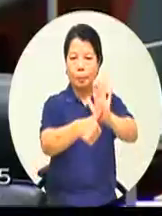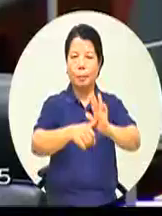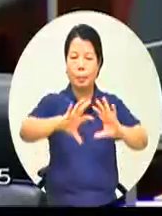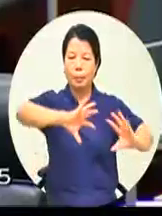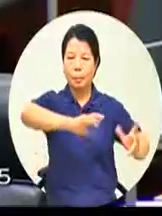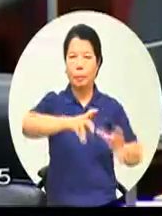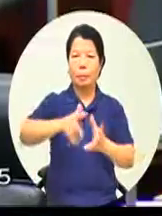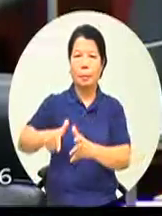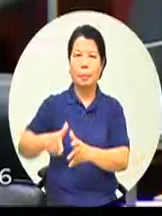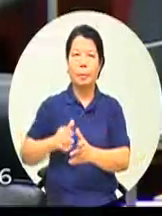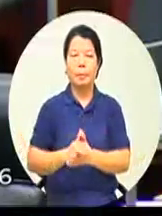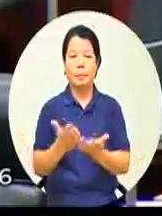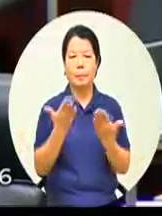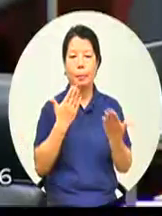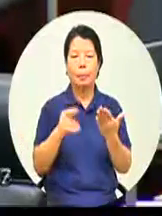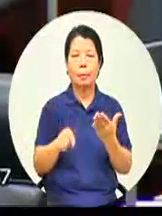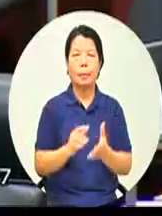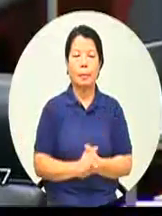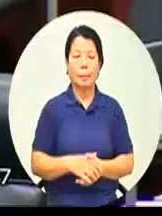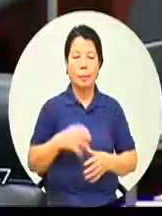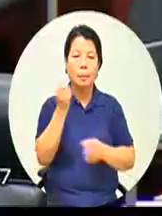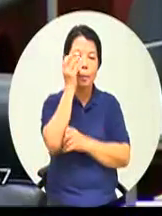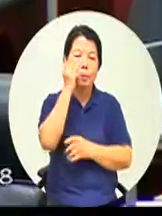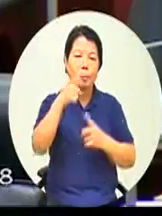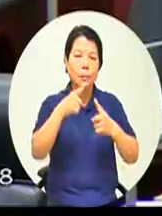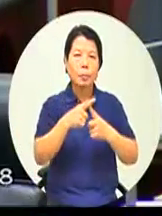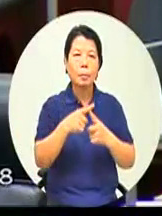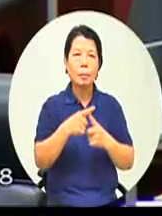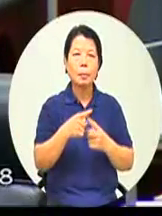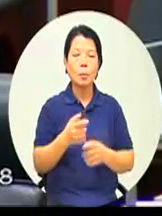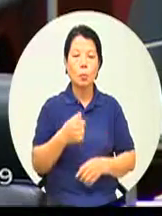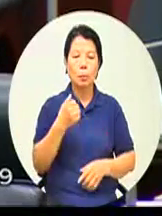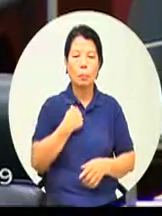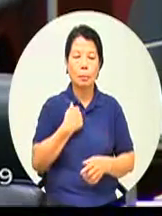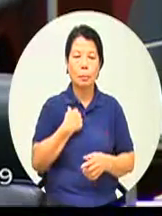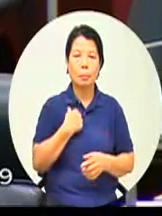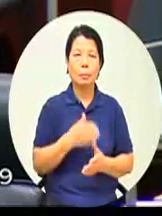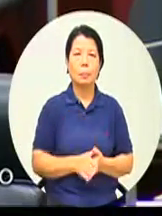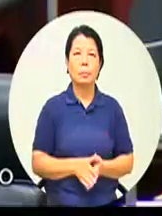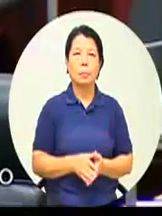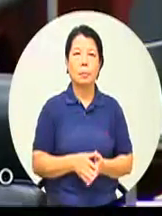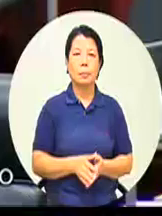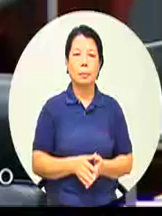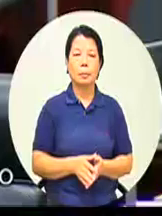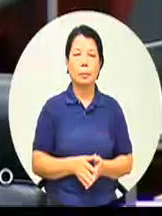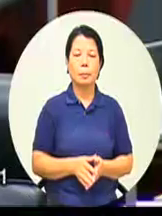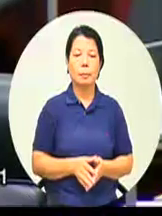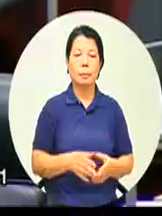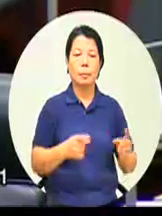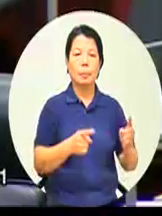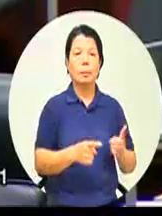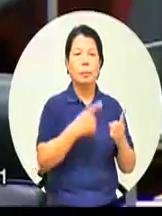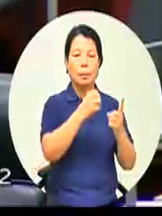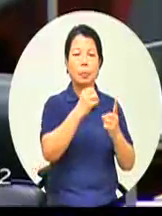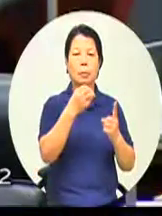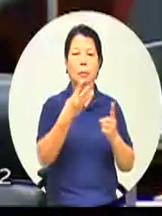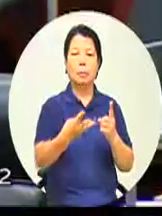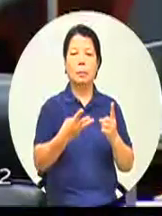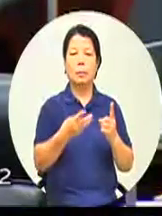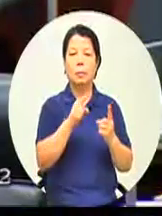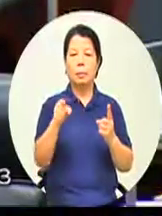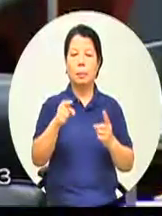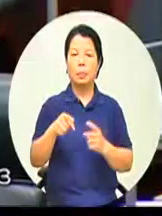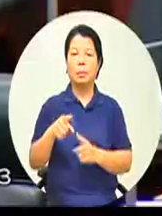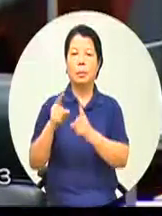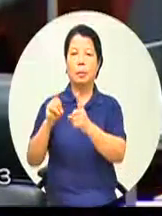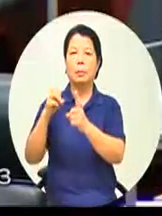，像即马咱的观光的人数，我嘛要了解讲，伫咱103、104、105这三年